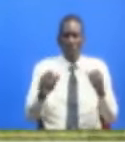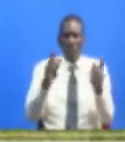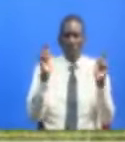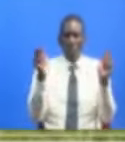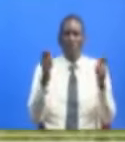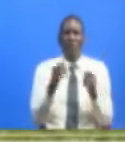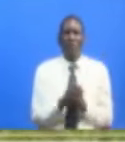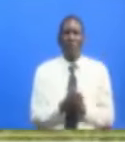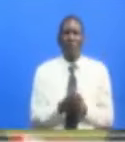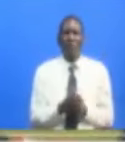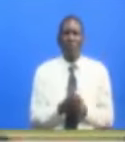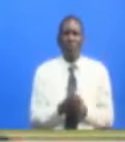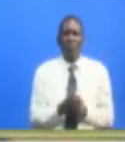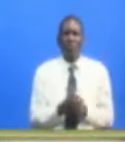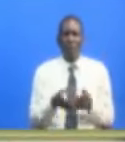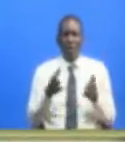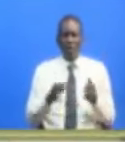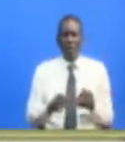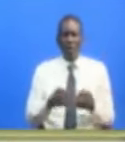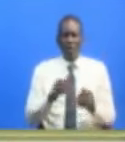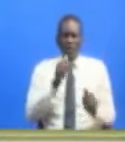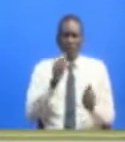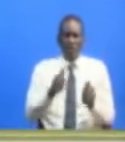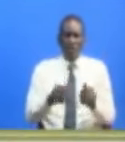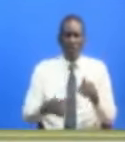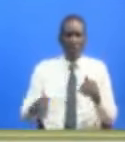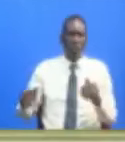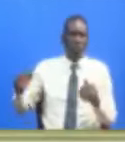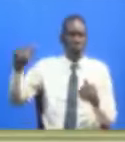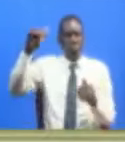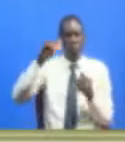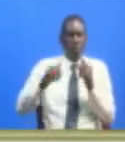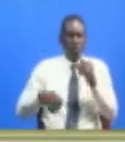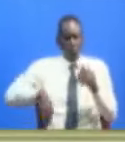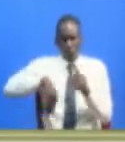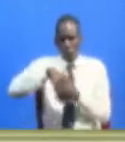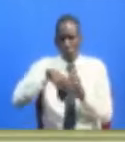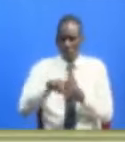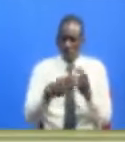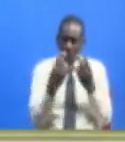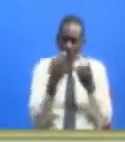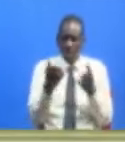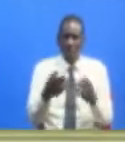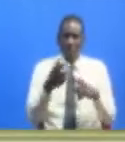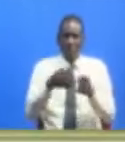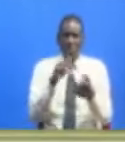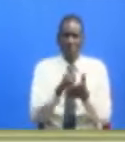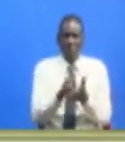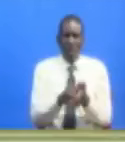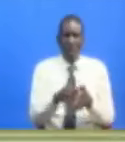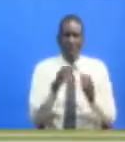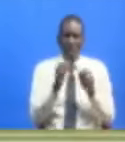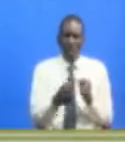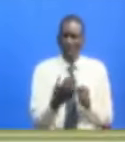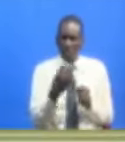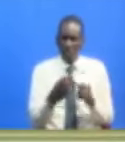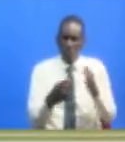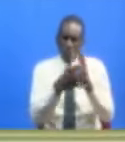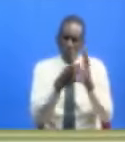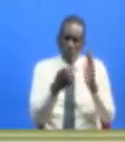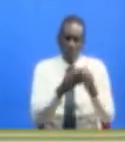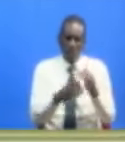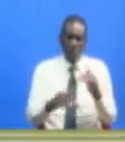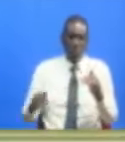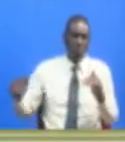vijana exposure poa sana, senior wanacheza, wataona senior wakicheza, and then from that they can thoroughly from the senior side, and then